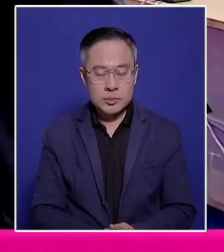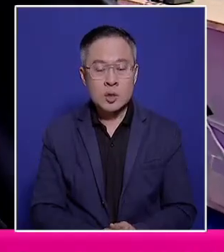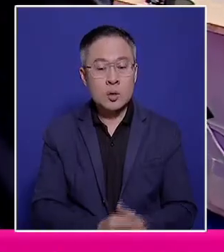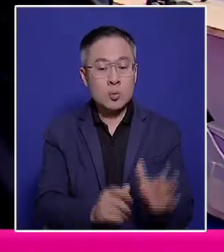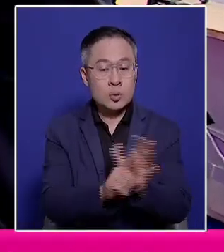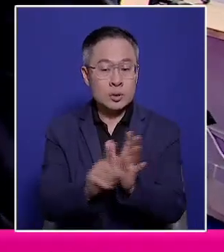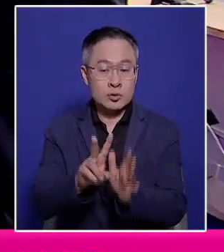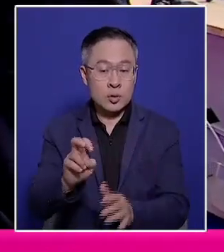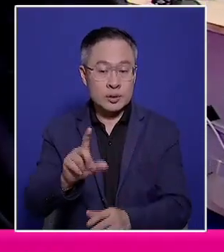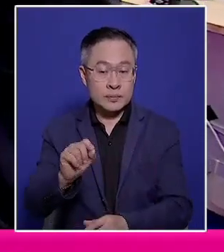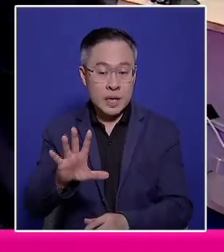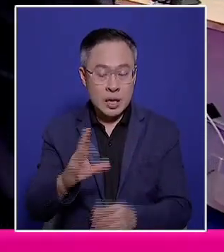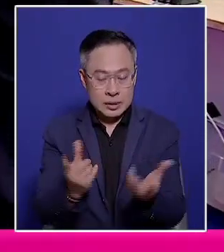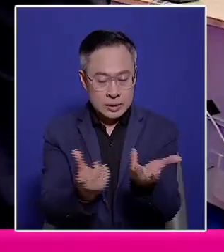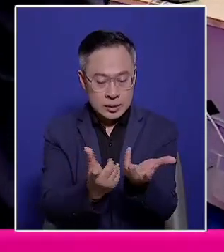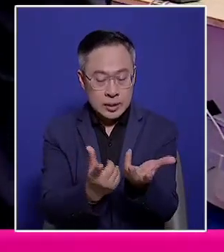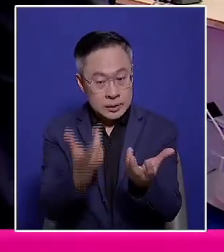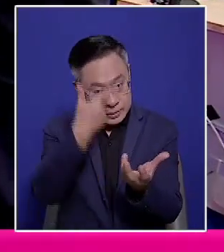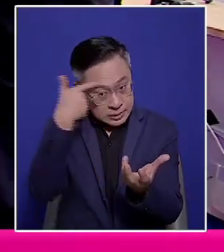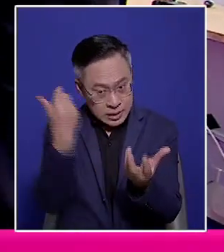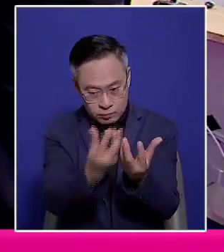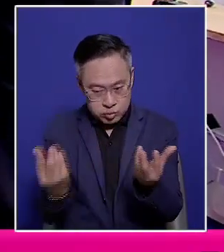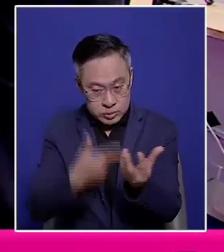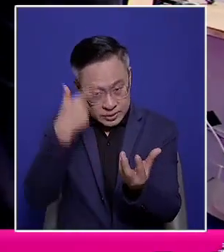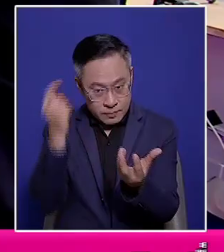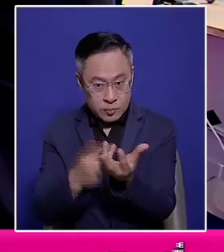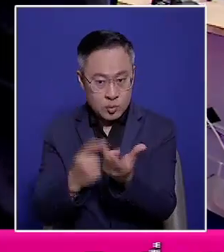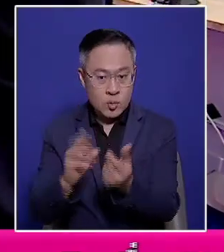งวดที่225จำนวน61ลูก